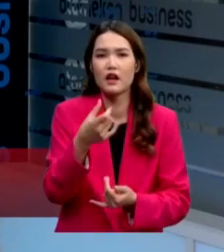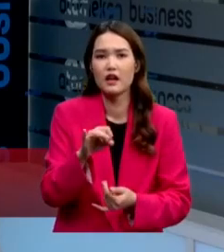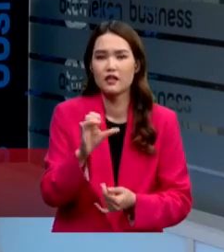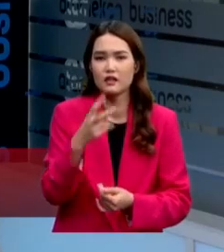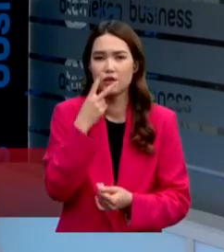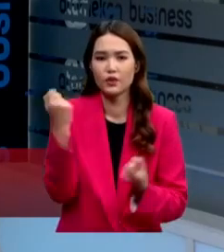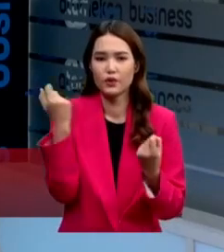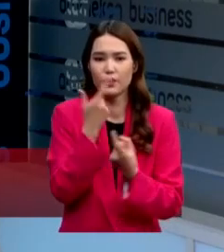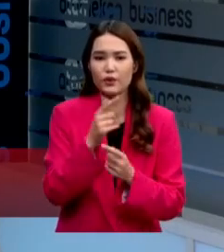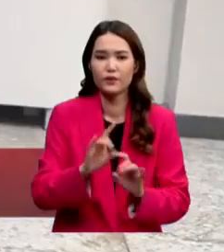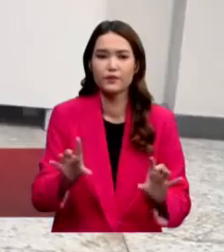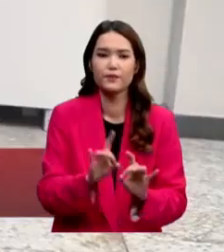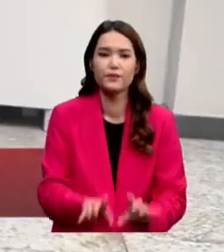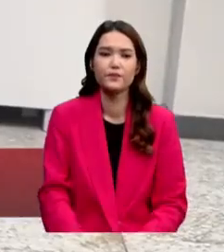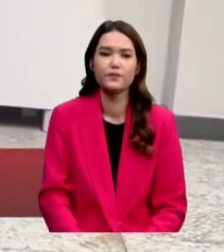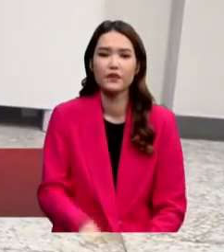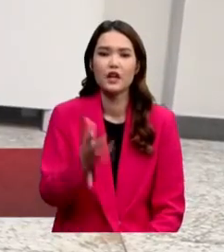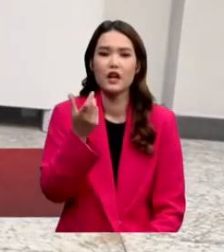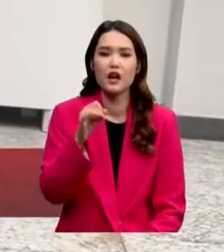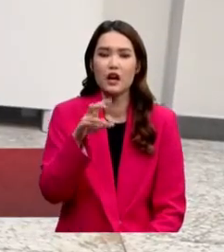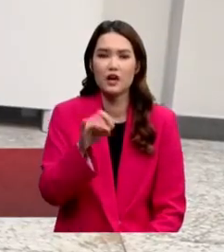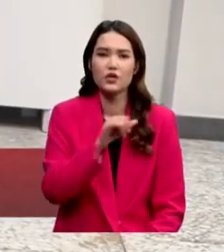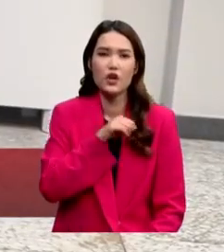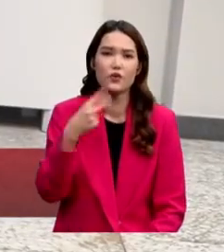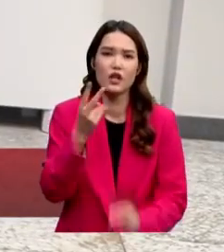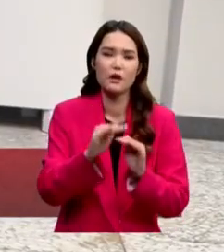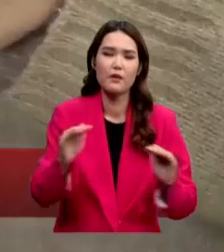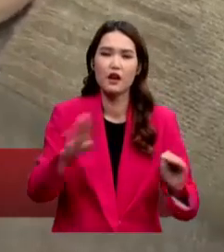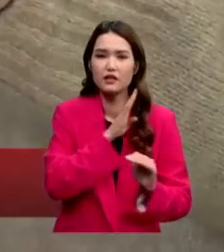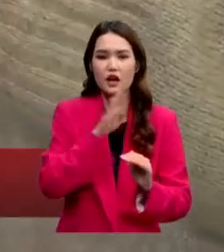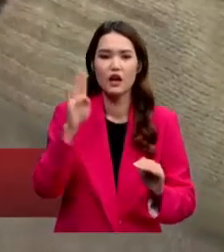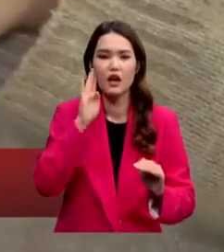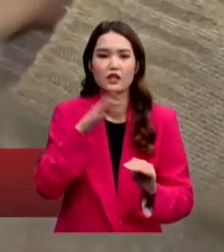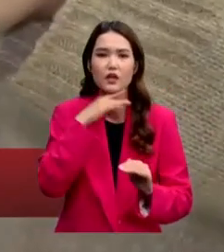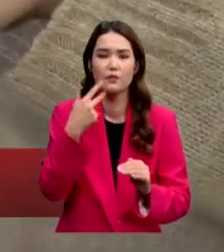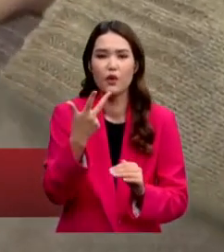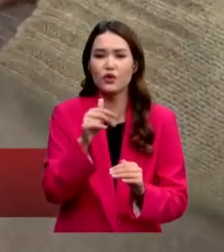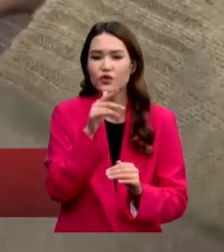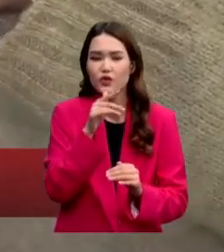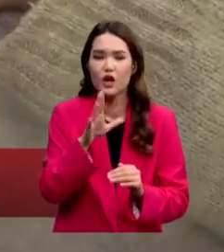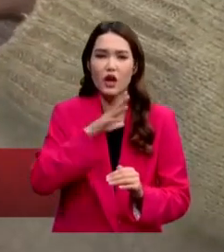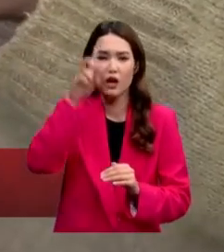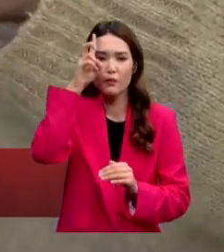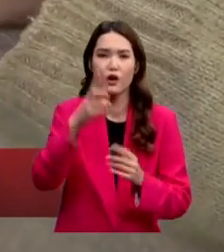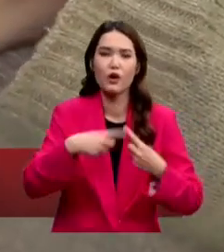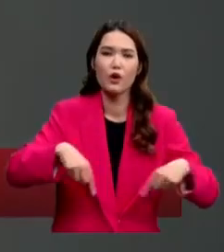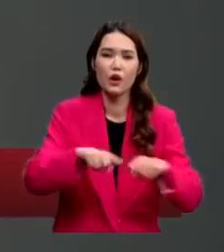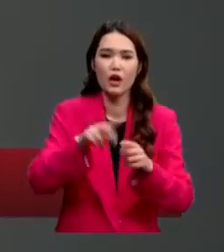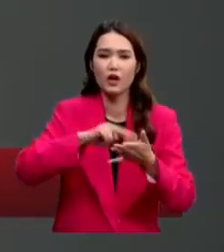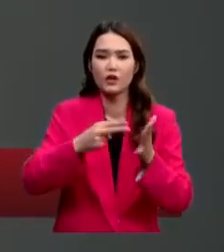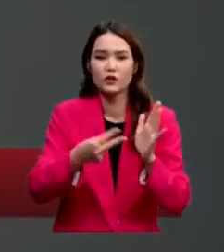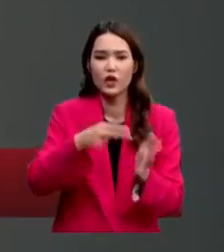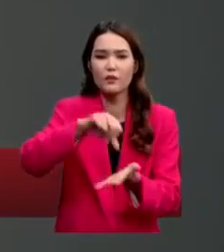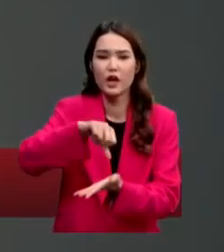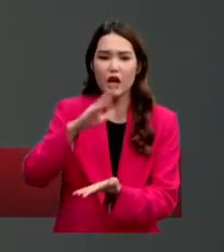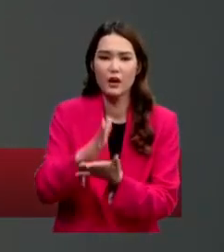сөзімді жалғайды. Айсылу екі баланың анасы, тұңғышы 7, кенжесі 3 жаста, яғни ұлттық қор балаларға жобасына қатысы